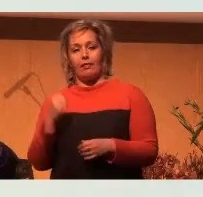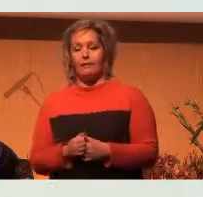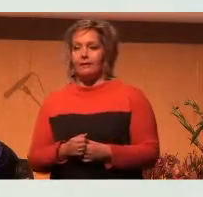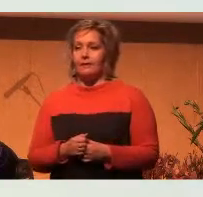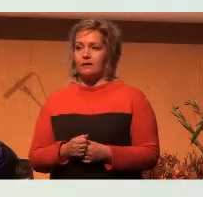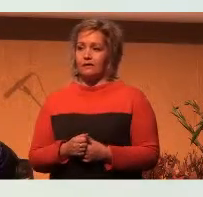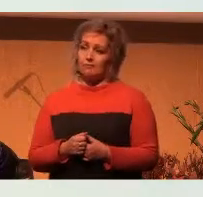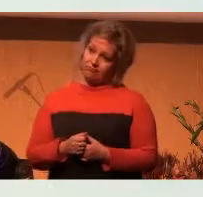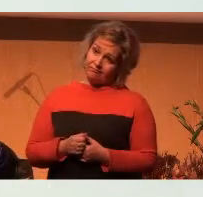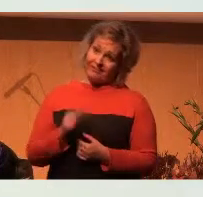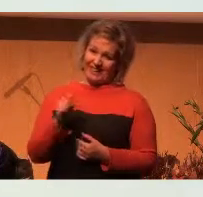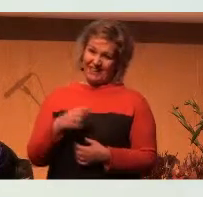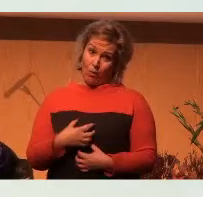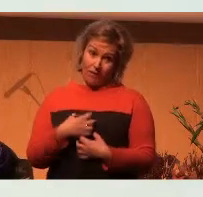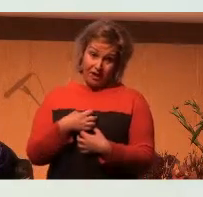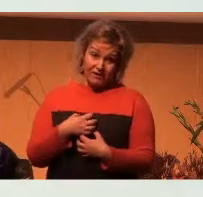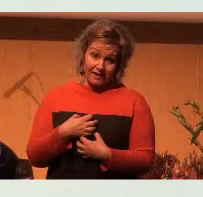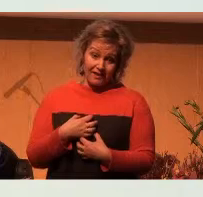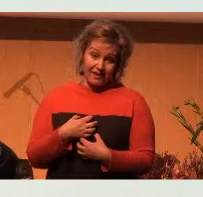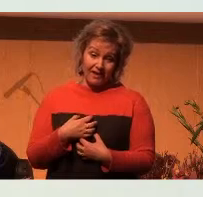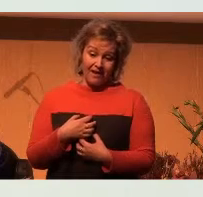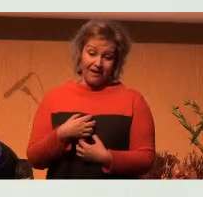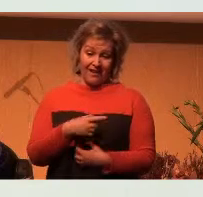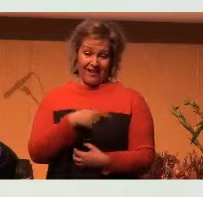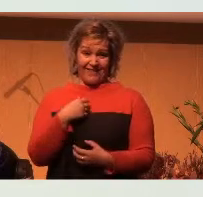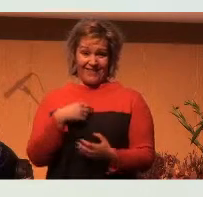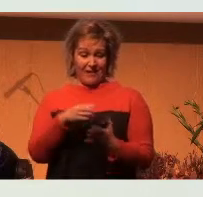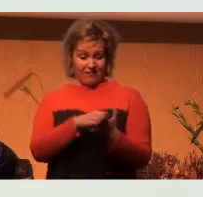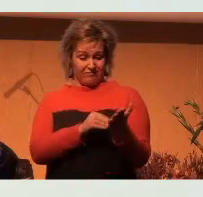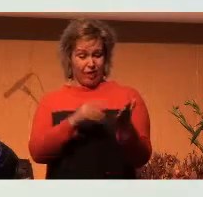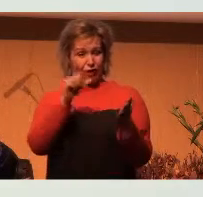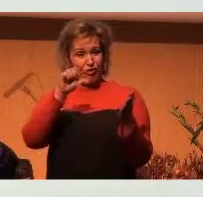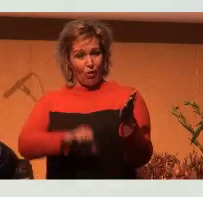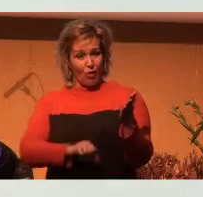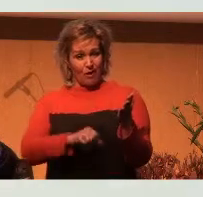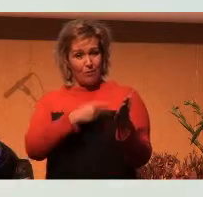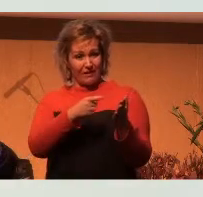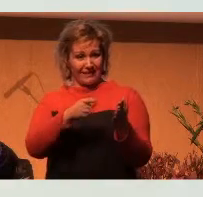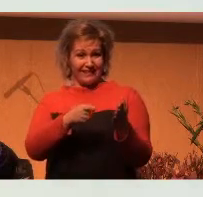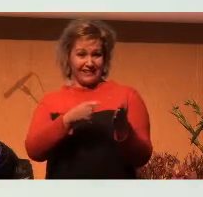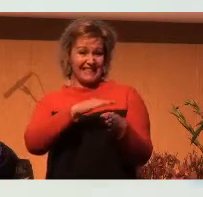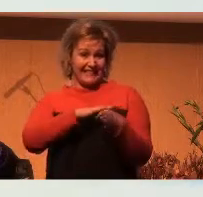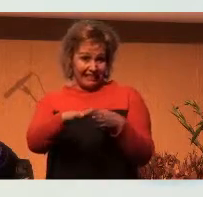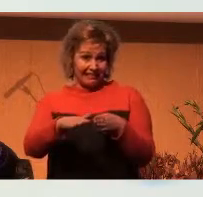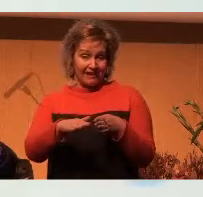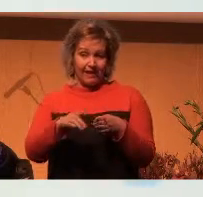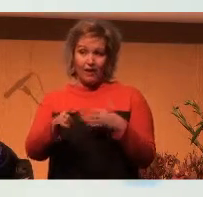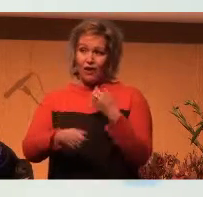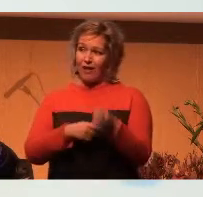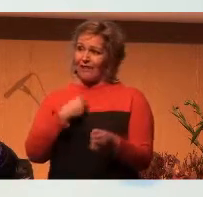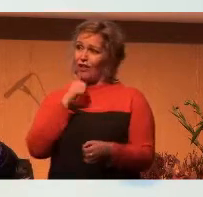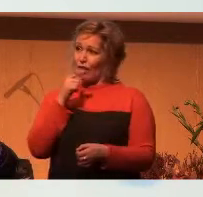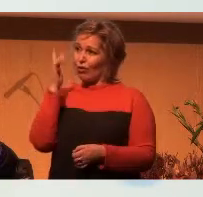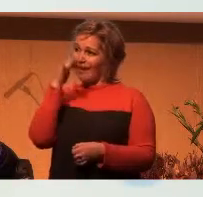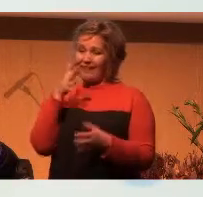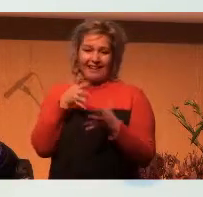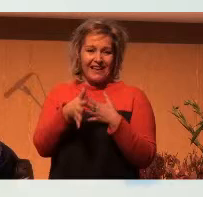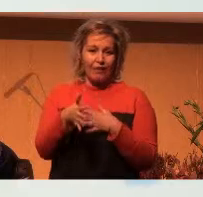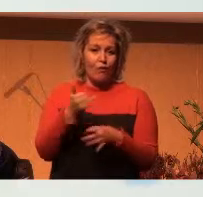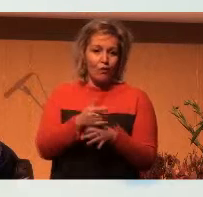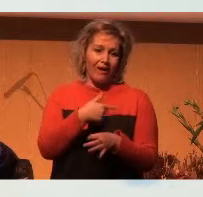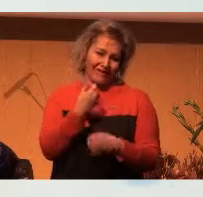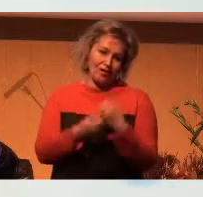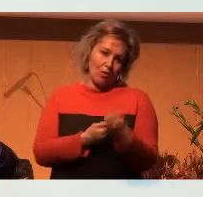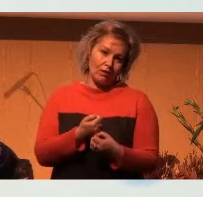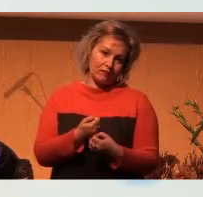Det er jo litt overraskende at vi skårer dårligere enn snittet på disse tingene. og det gjør at vi kanskje må tenke litt gjennom hvordan vi